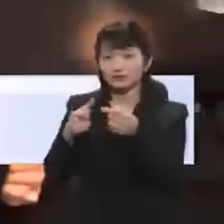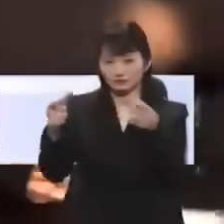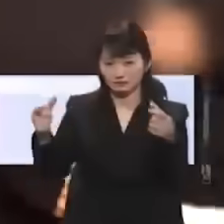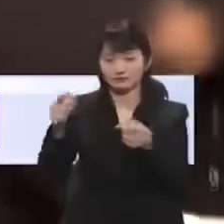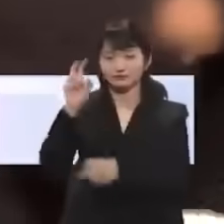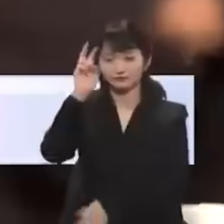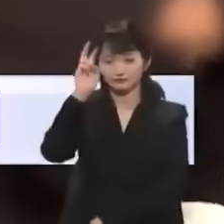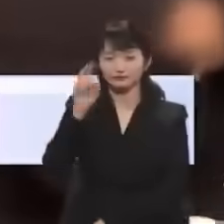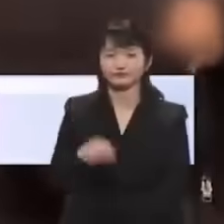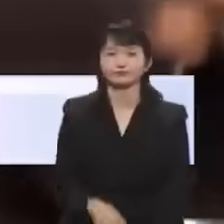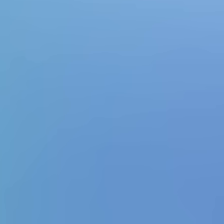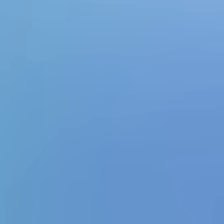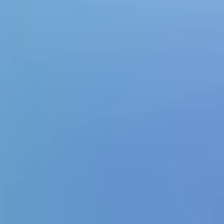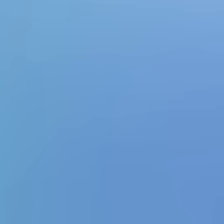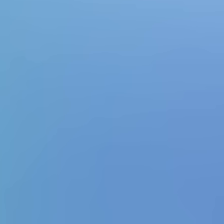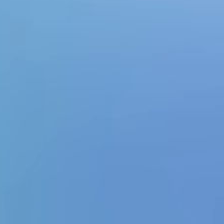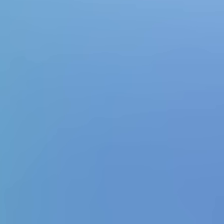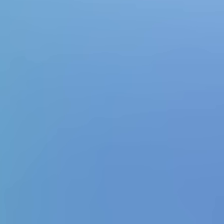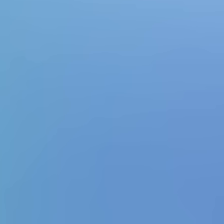보입니다